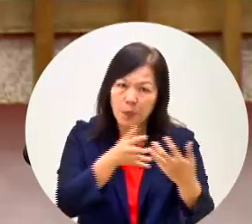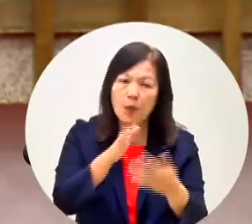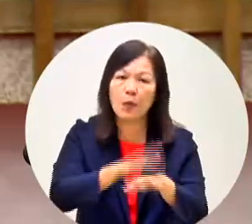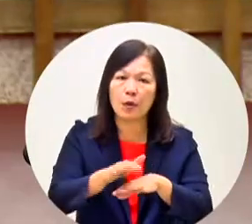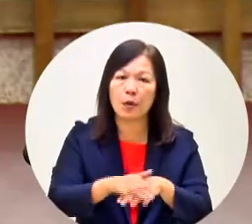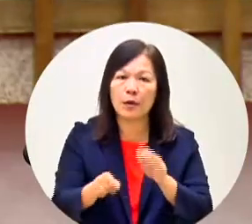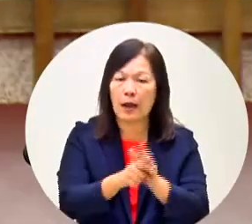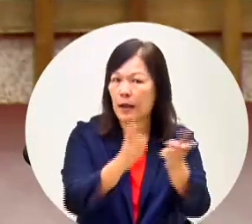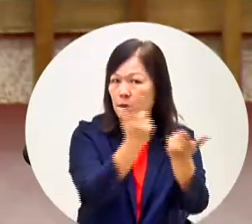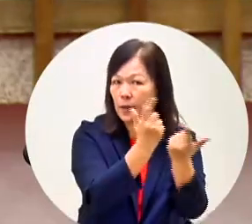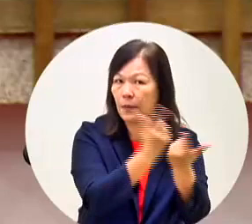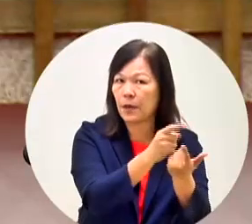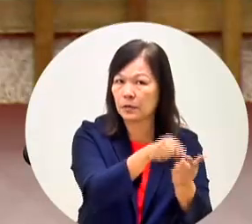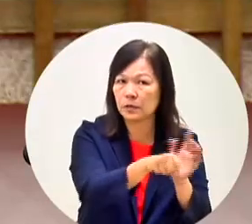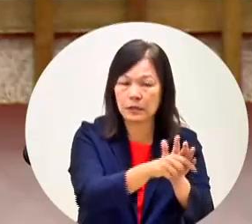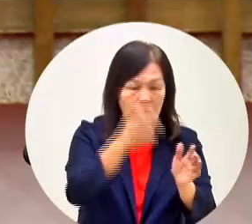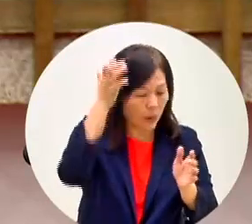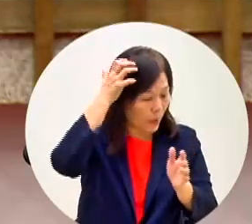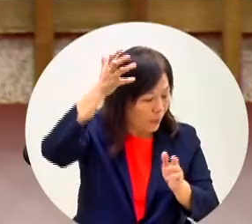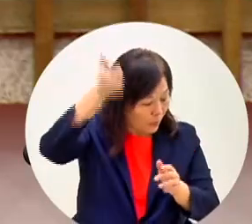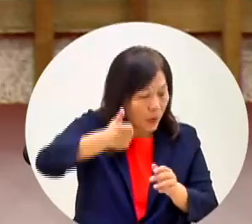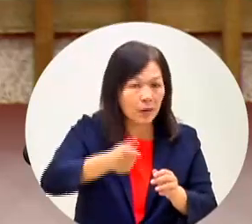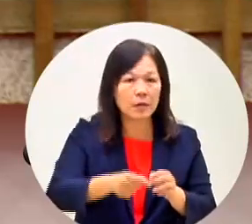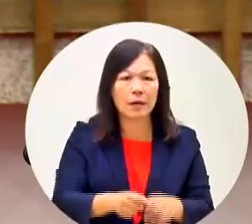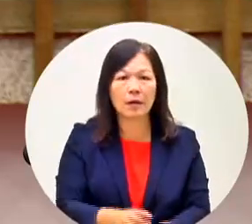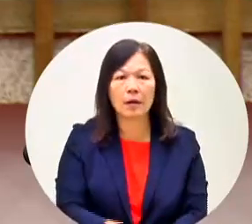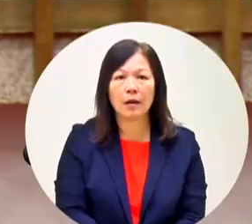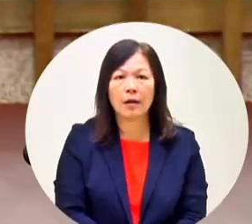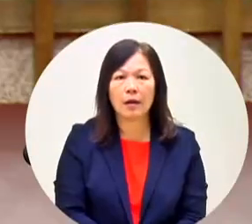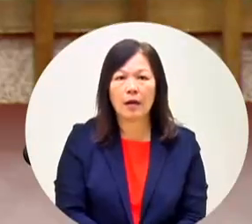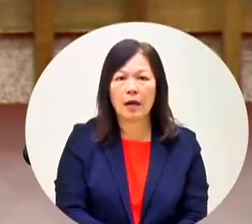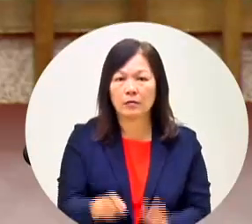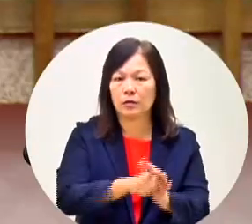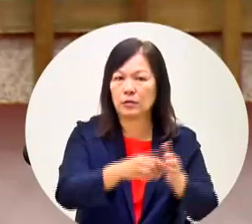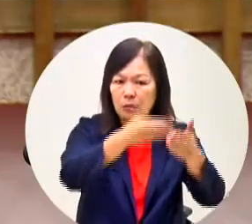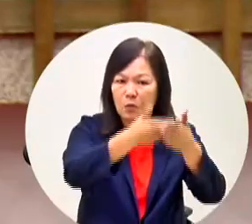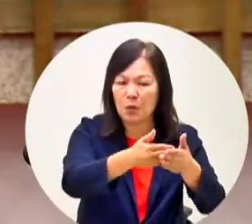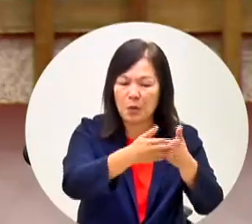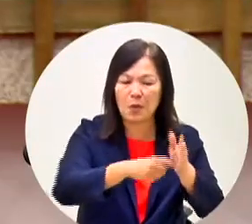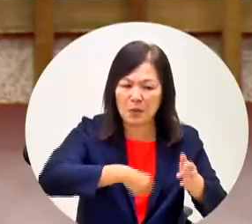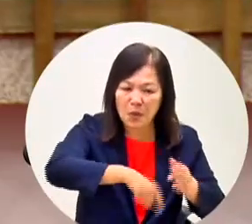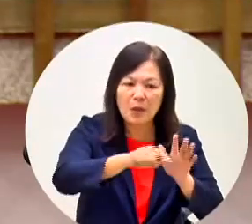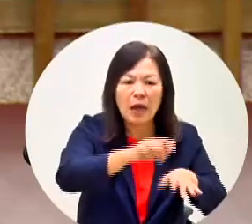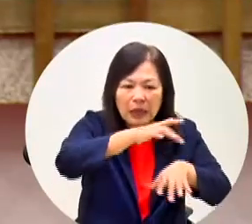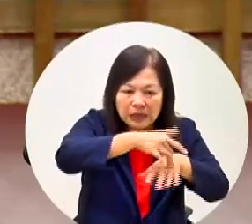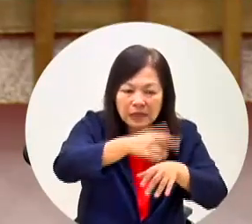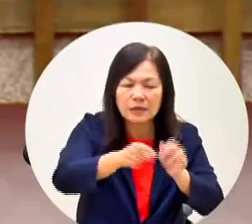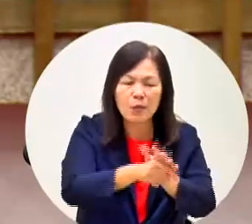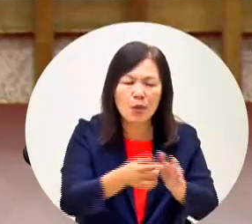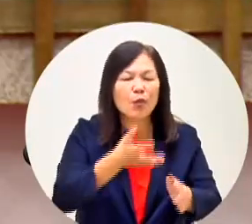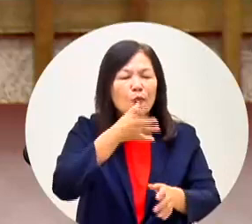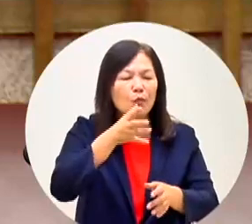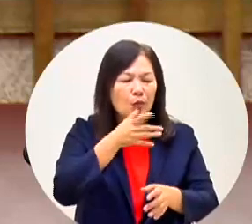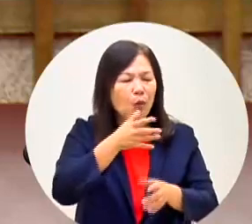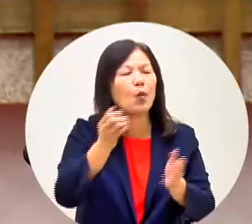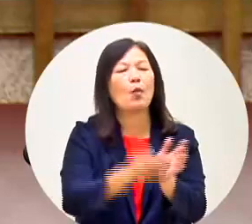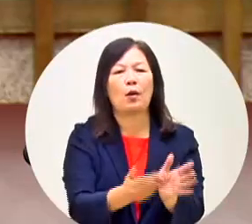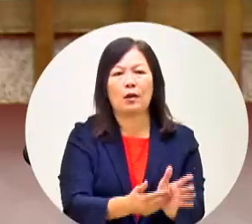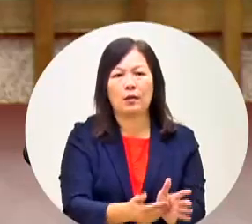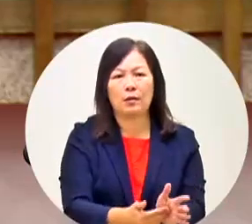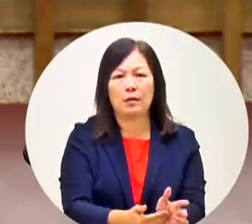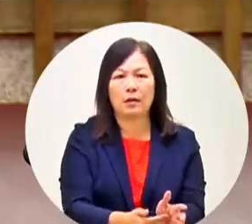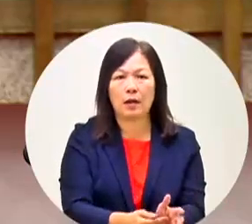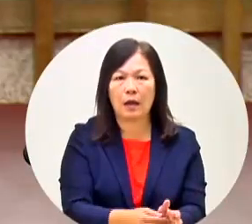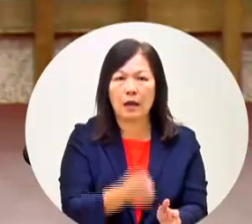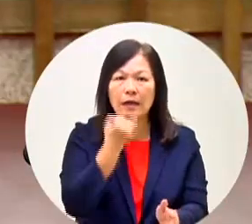长，他是两岸一家亲，从嘴巴带过就过去了。可是我希望今年市长所落实